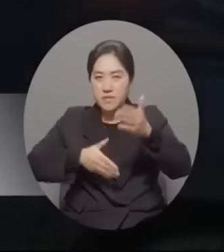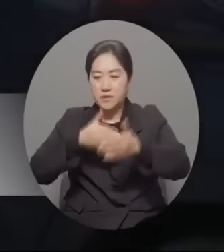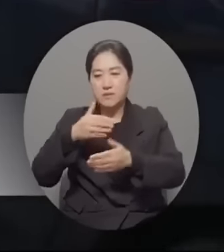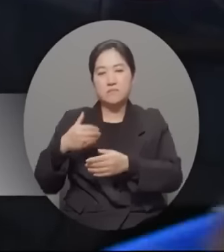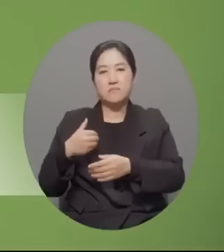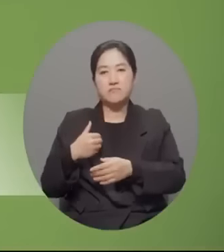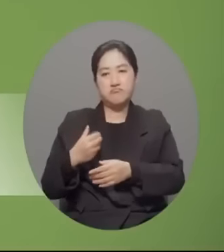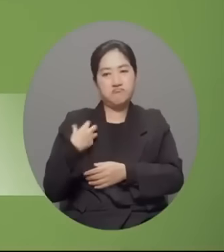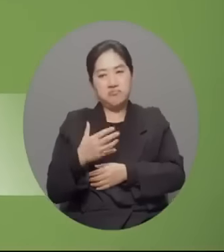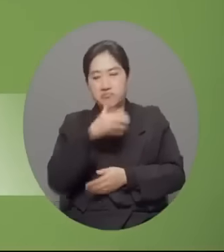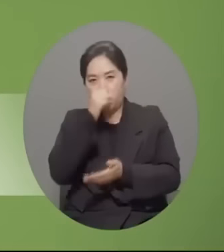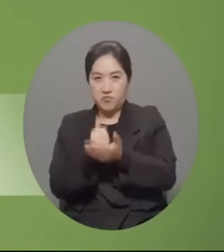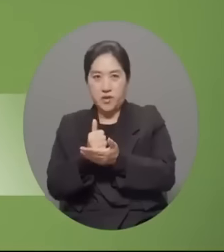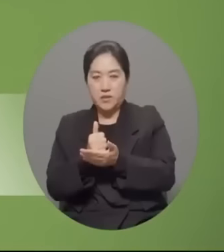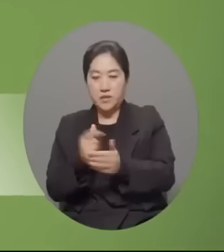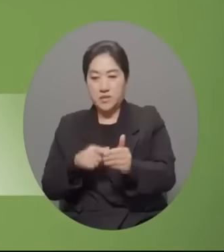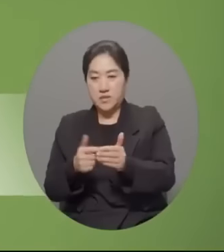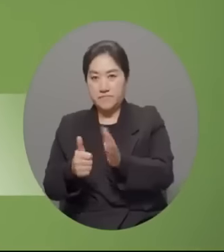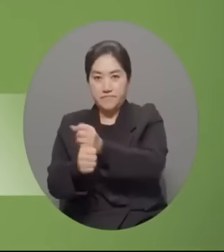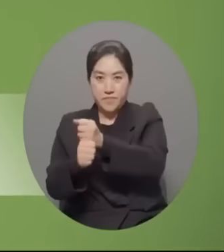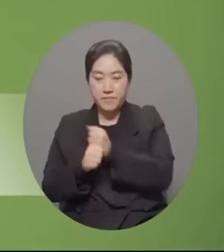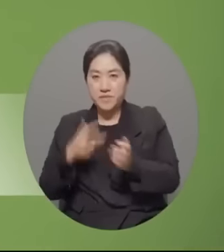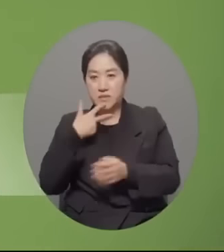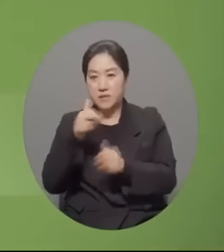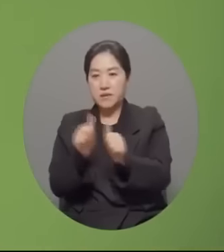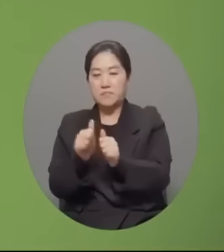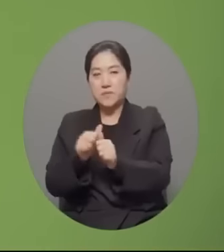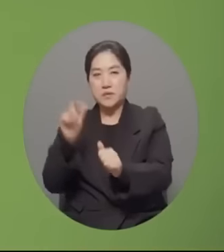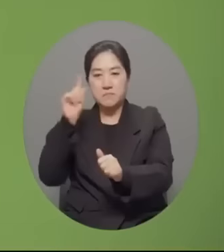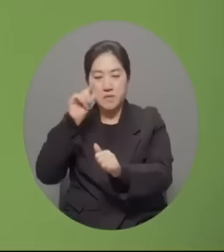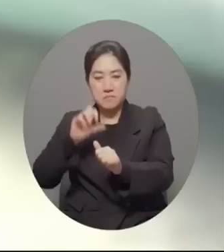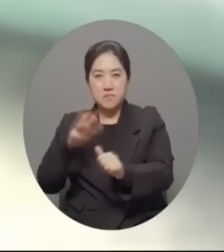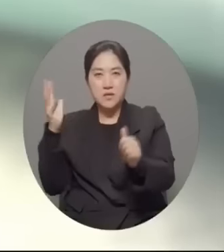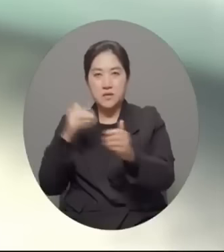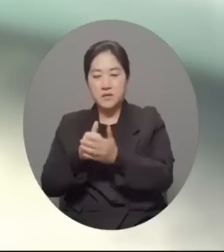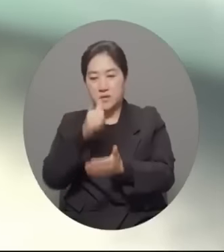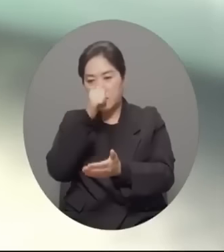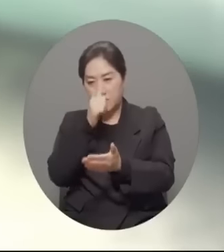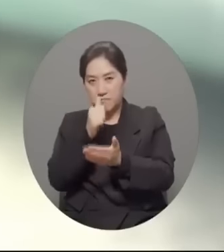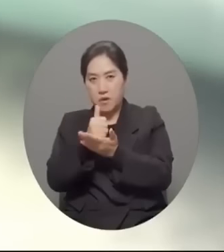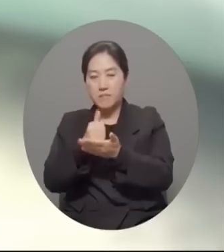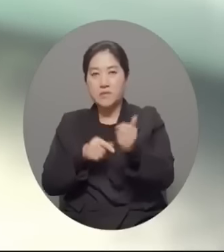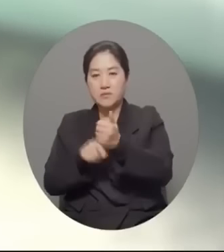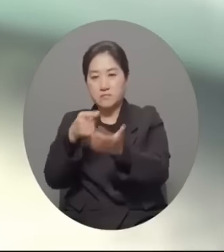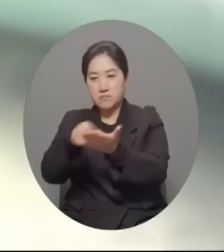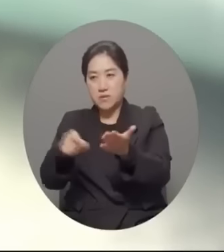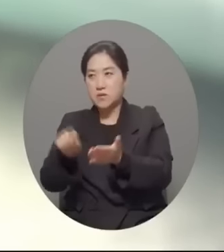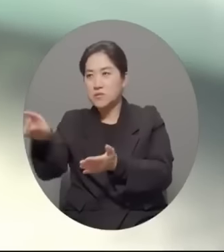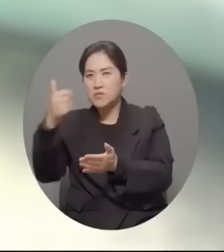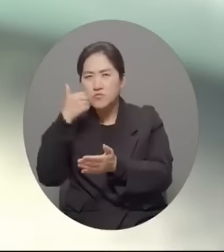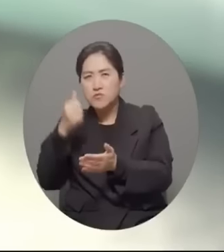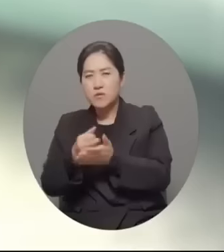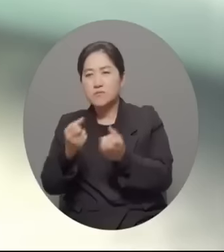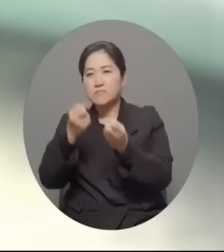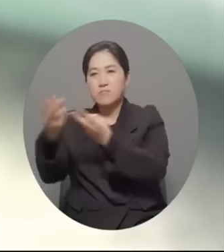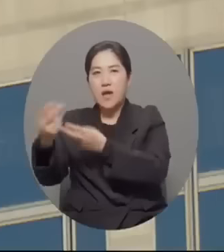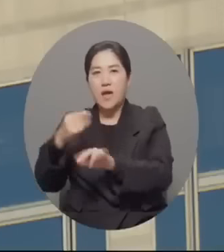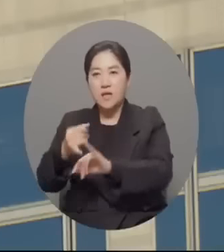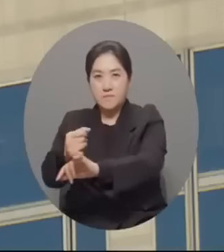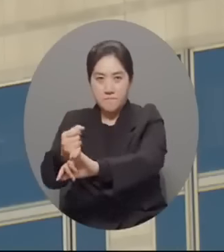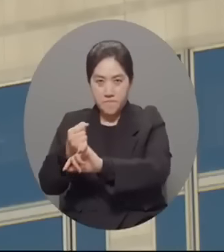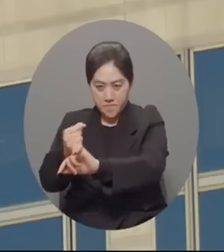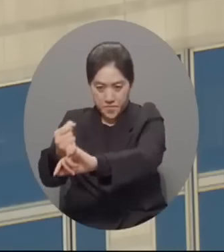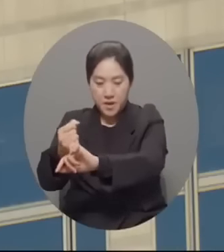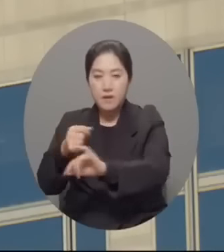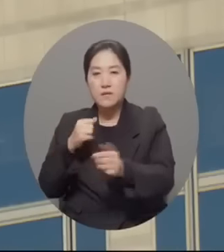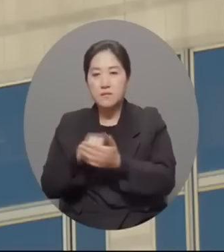70대 남성은 하루 만에 석방됐습니다. 범행 동기 등이 담긴 문서를 특정인에게 우편으로 보내기로 약속했고